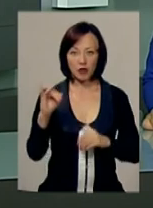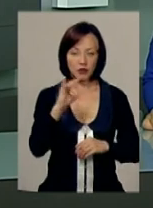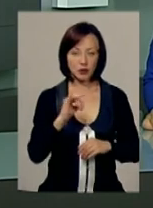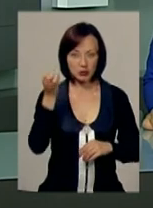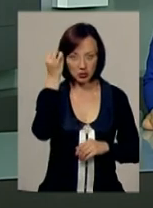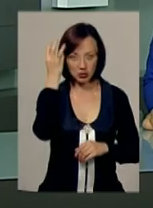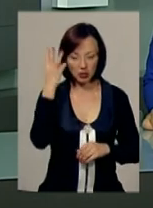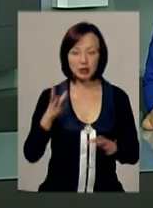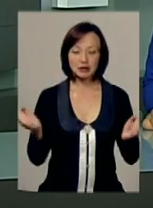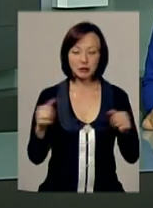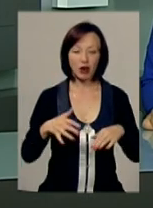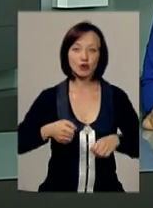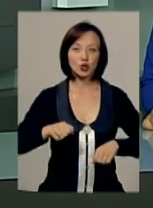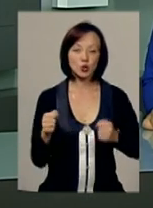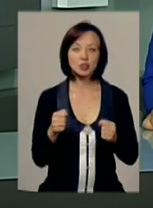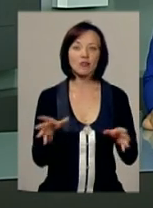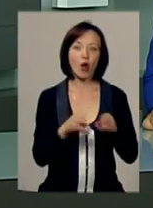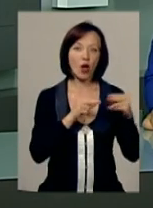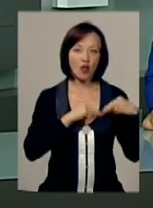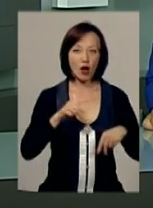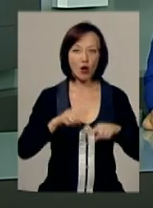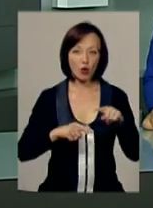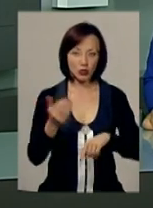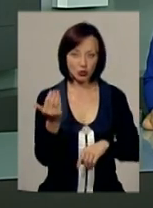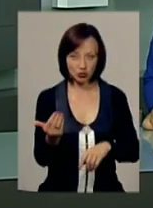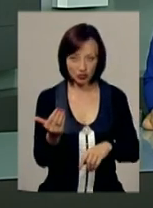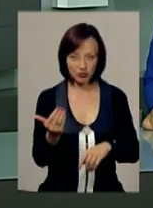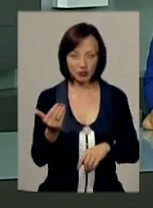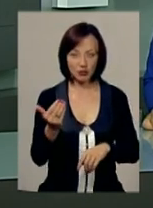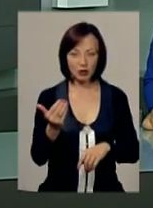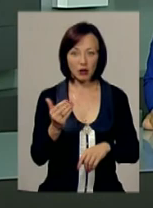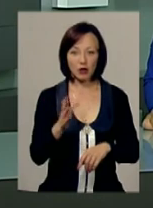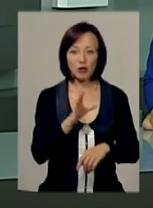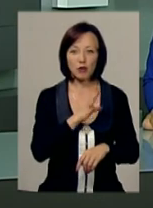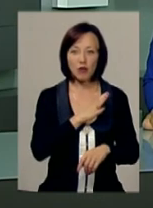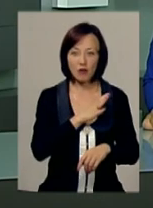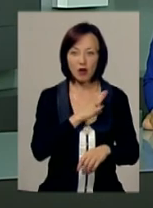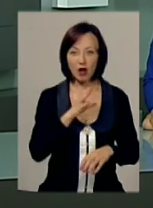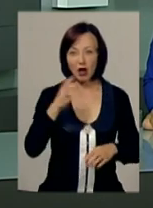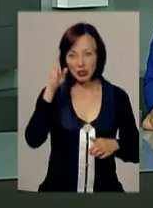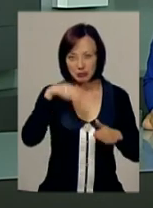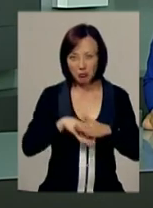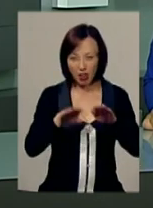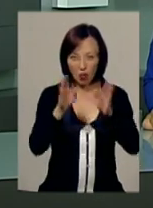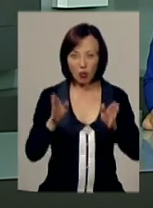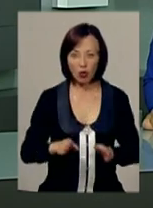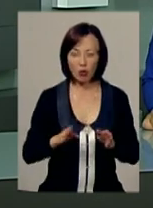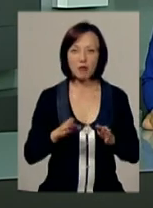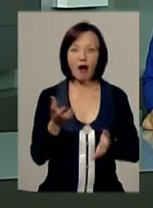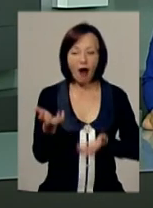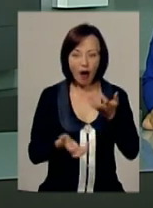Межибіж вже третє зібрав друзів, колег та родичів Олександра, який був спелеологом, археологом, поетом та музикантом